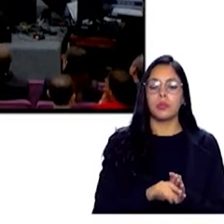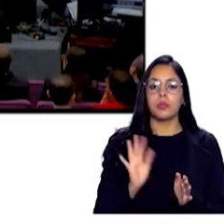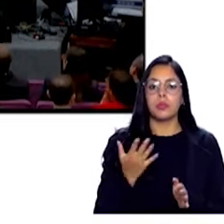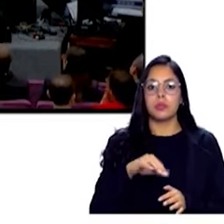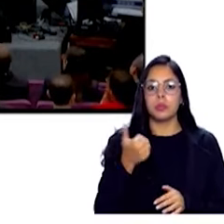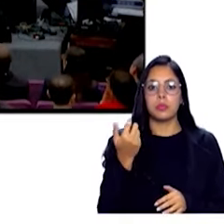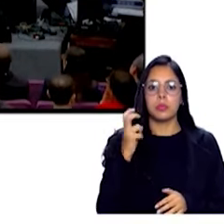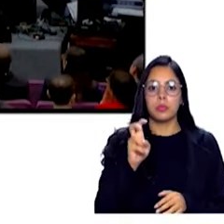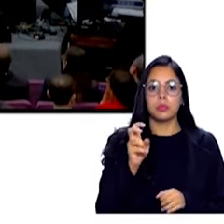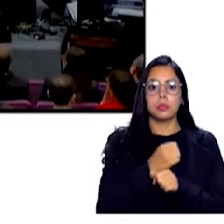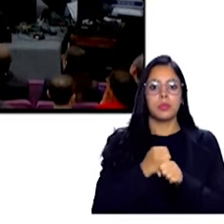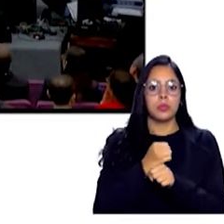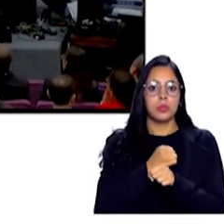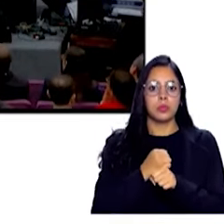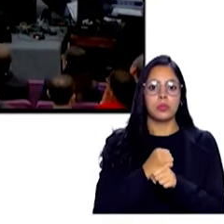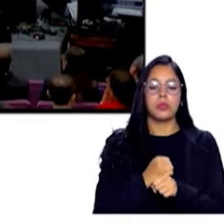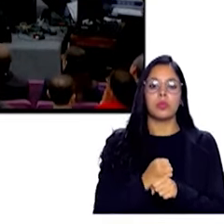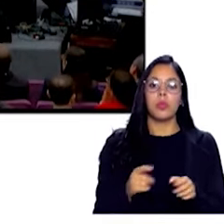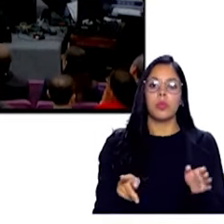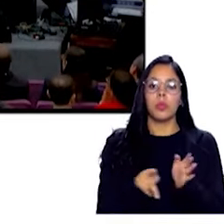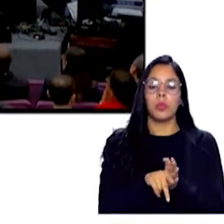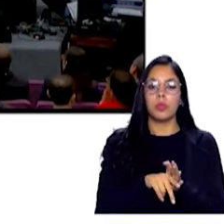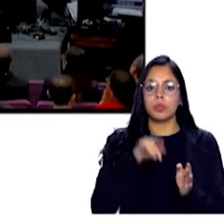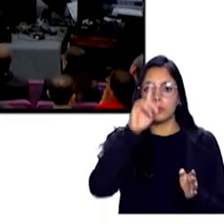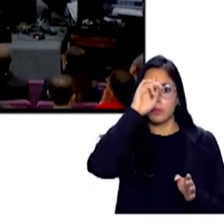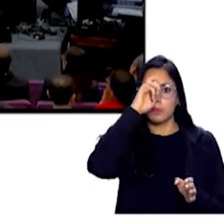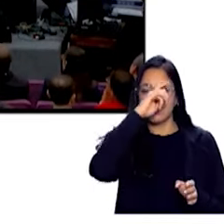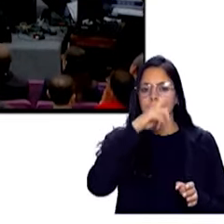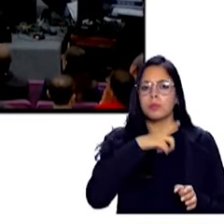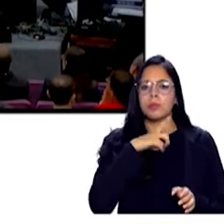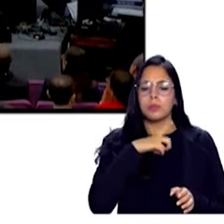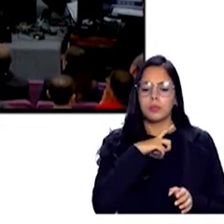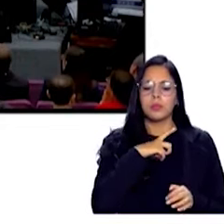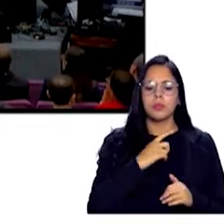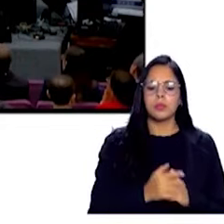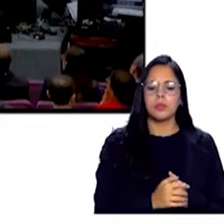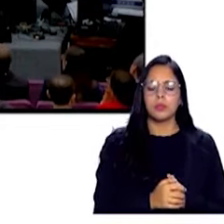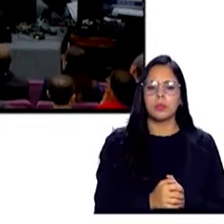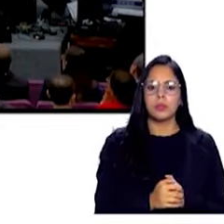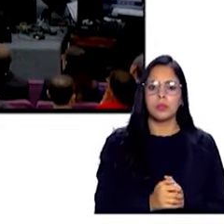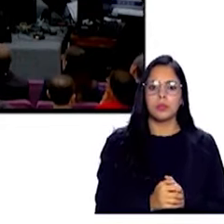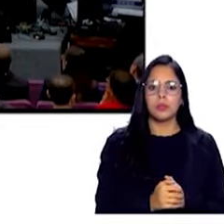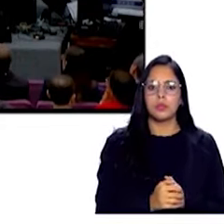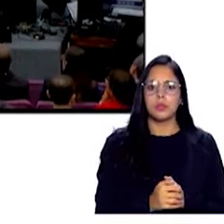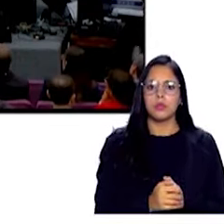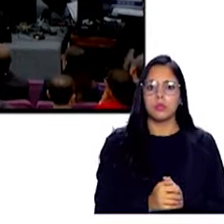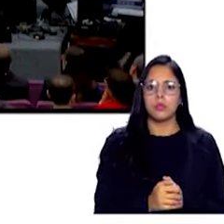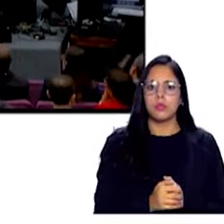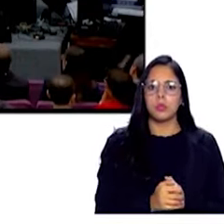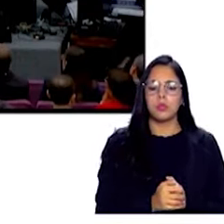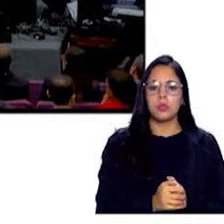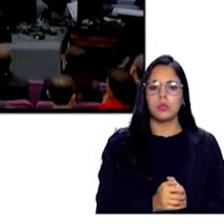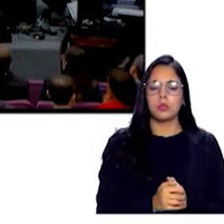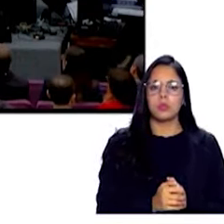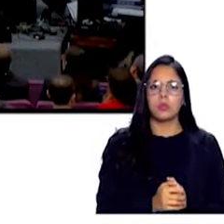AD un legislatore che si ACC cinga A porre delle limitazioni alla all'accademia